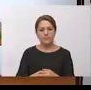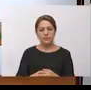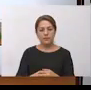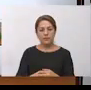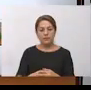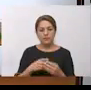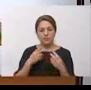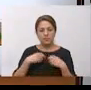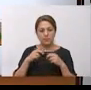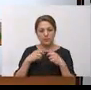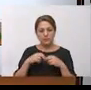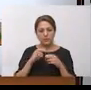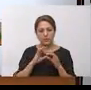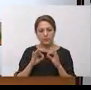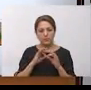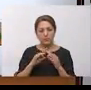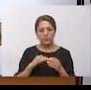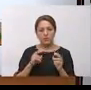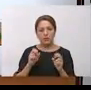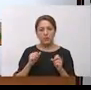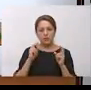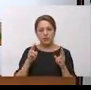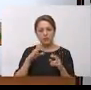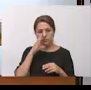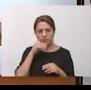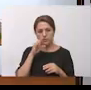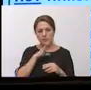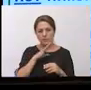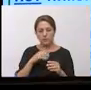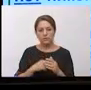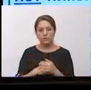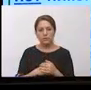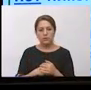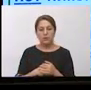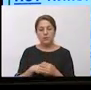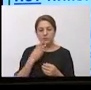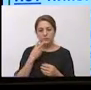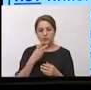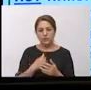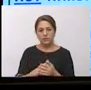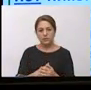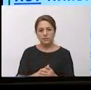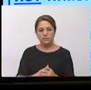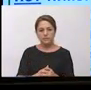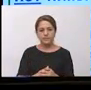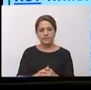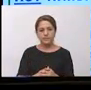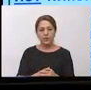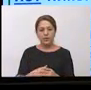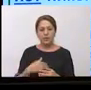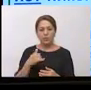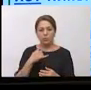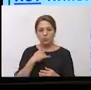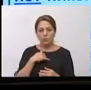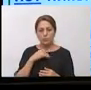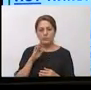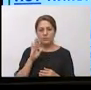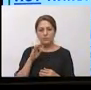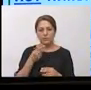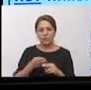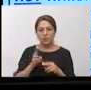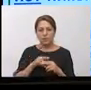Давайте проверим, как вы справились с заданием. Итак, посмотрите. У нас в этом